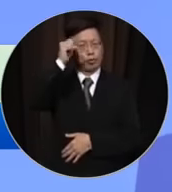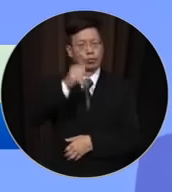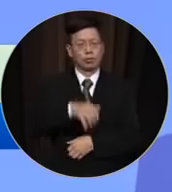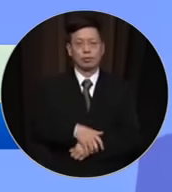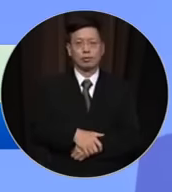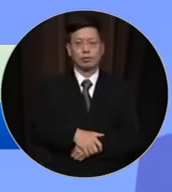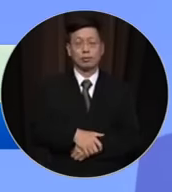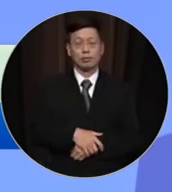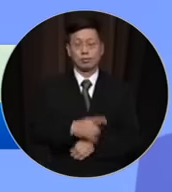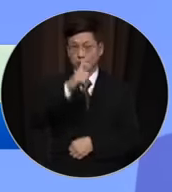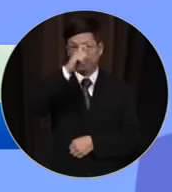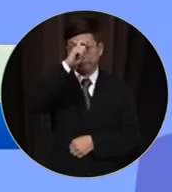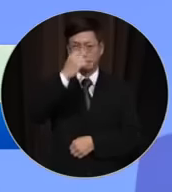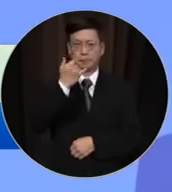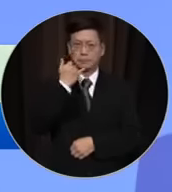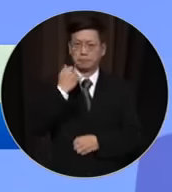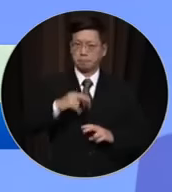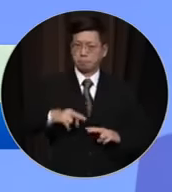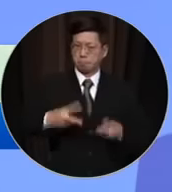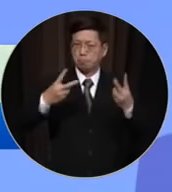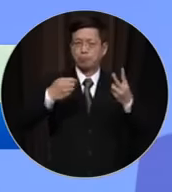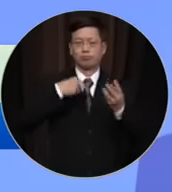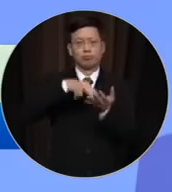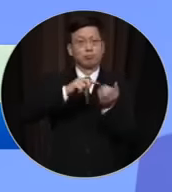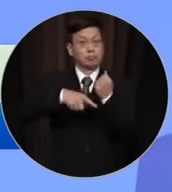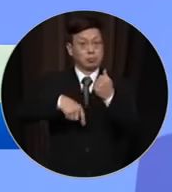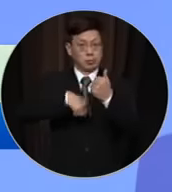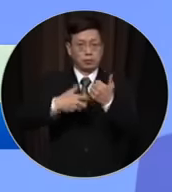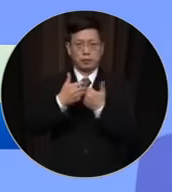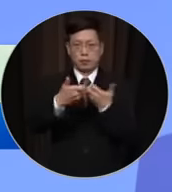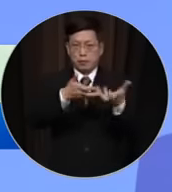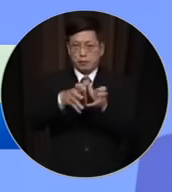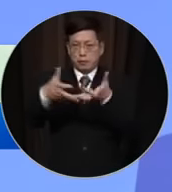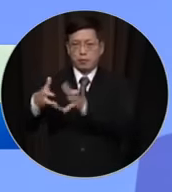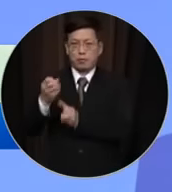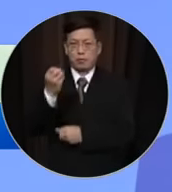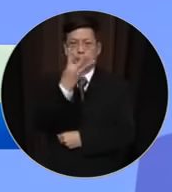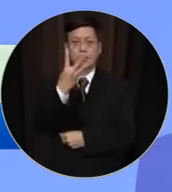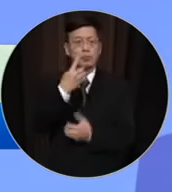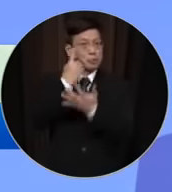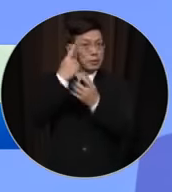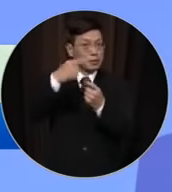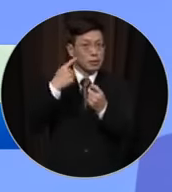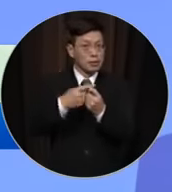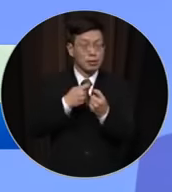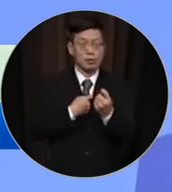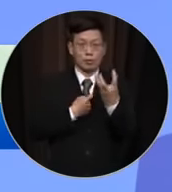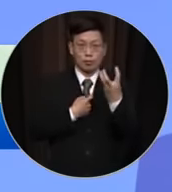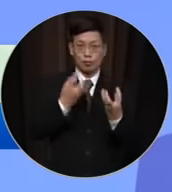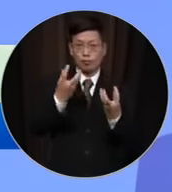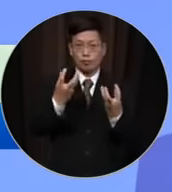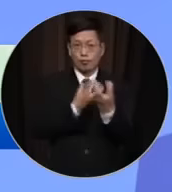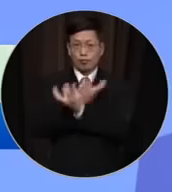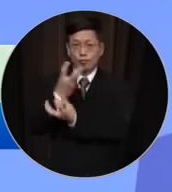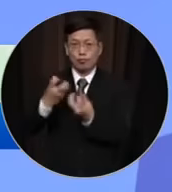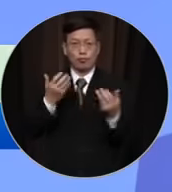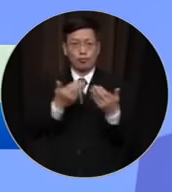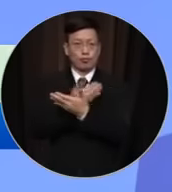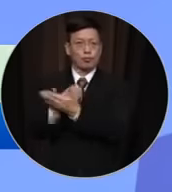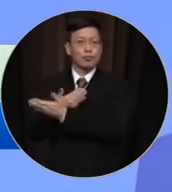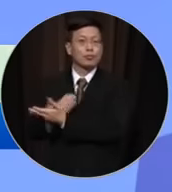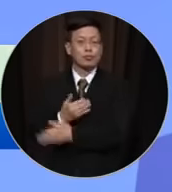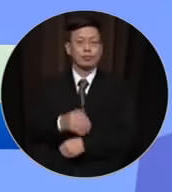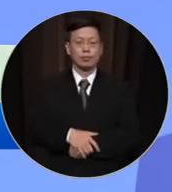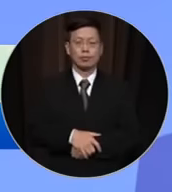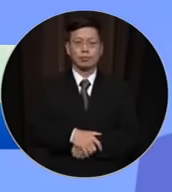以希望能够把立法委员分成4组，那这个每年来局部的改选。那我